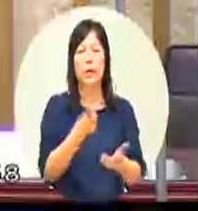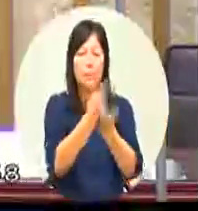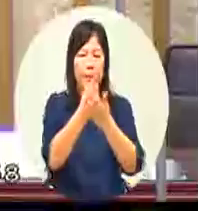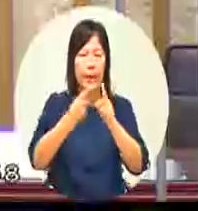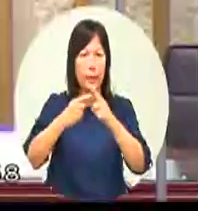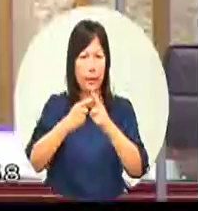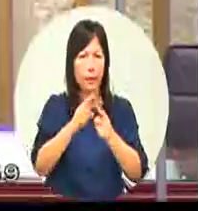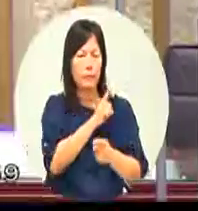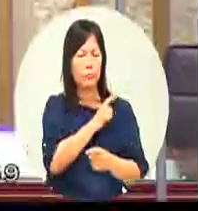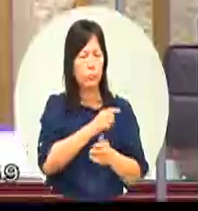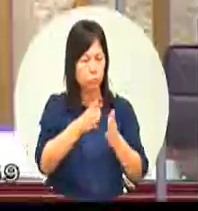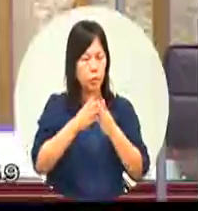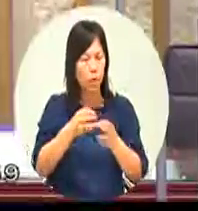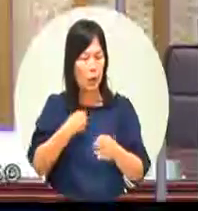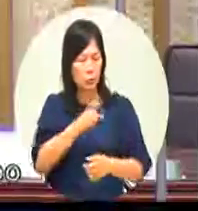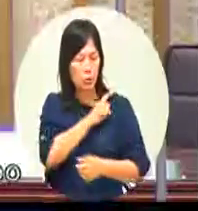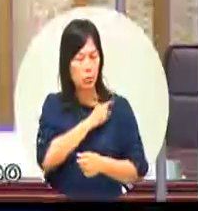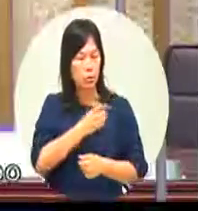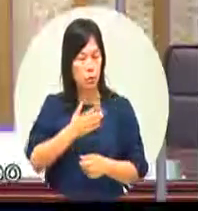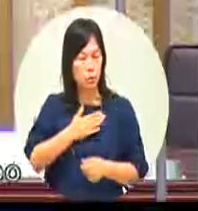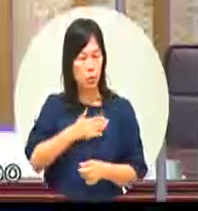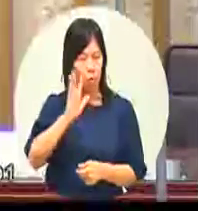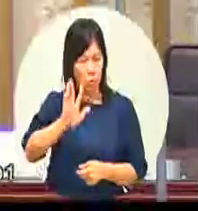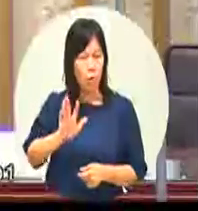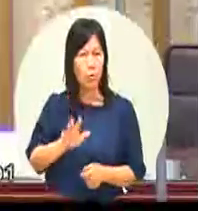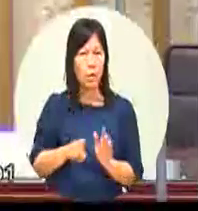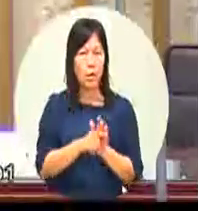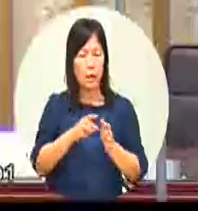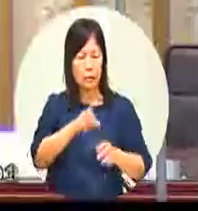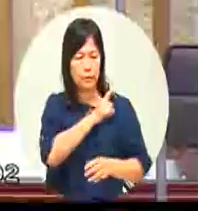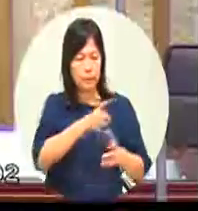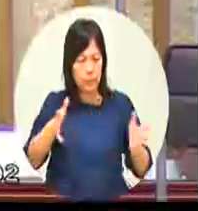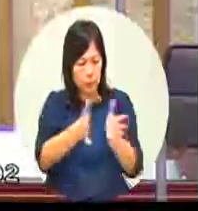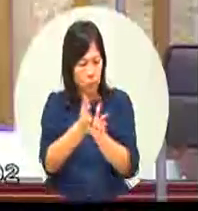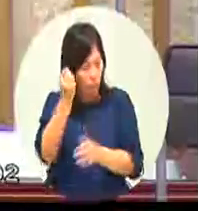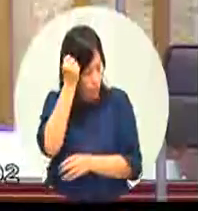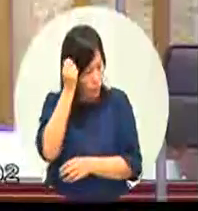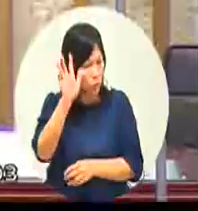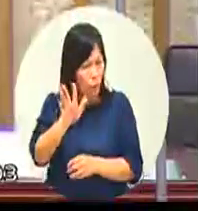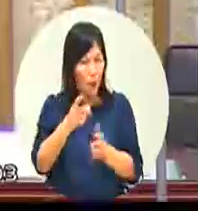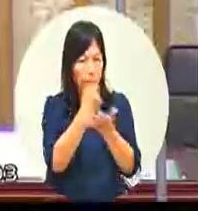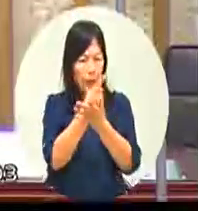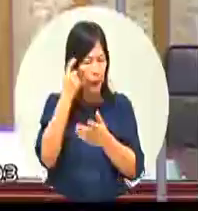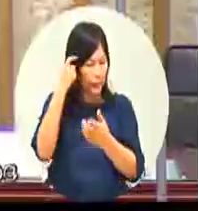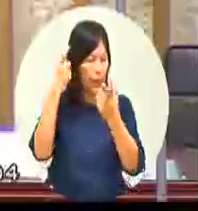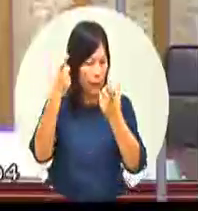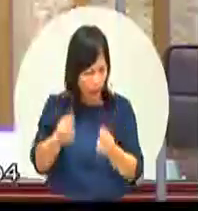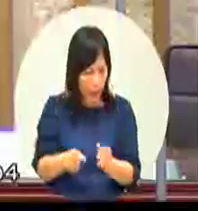己私人的财产，而且迄是集合主体，所以这我想大家有共识，啊